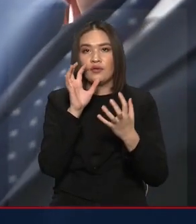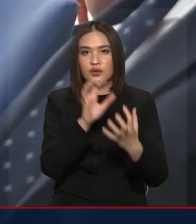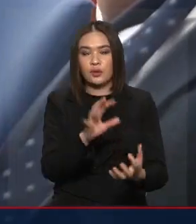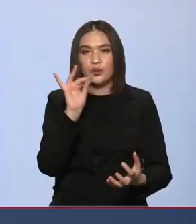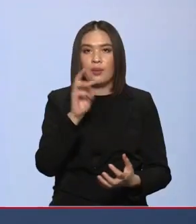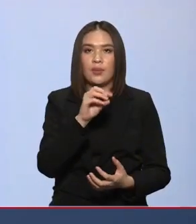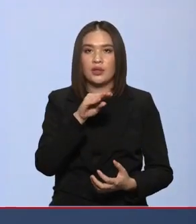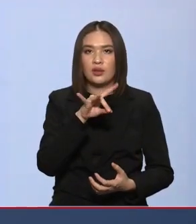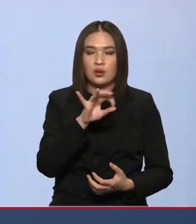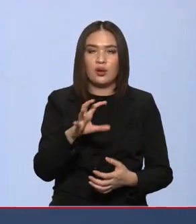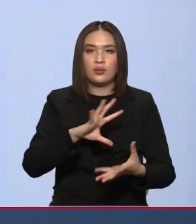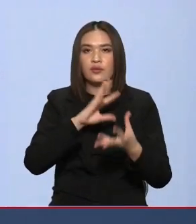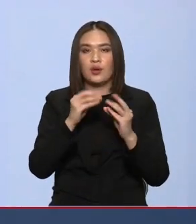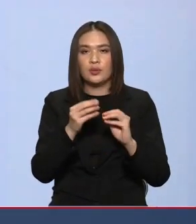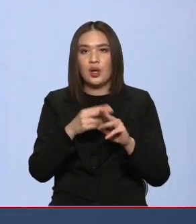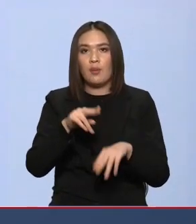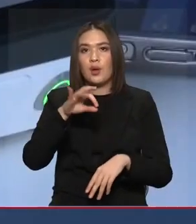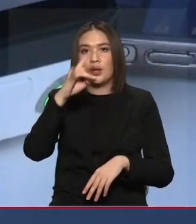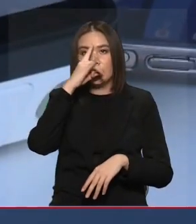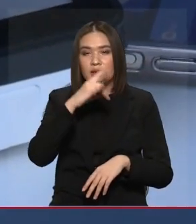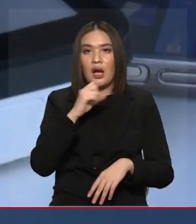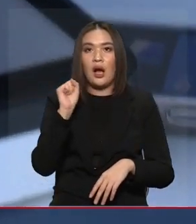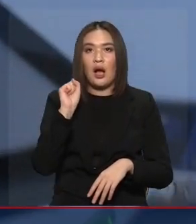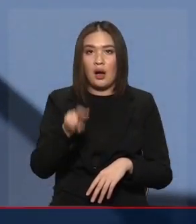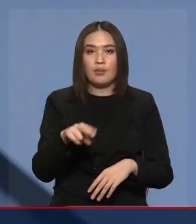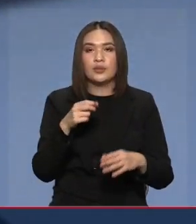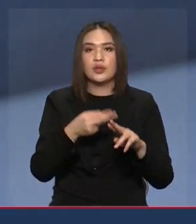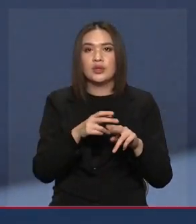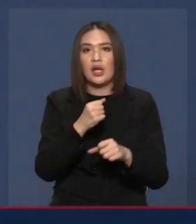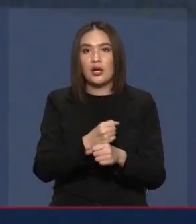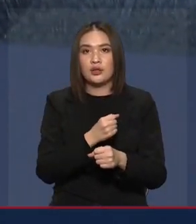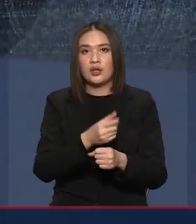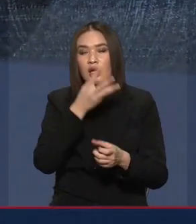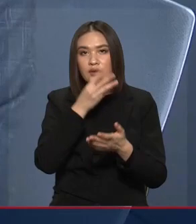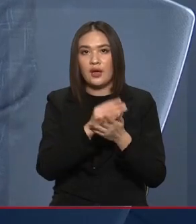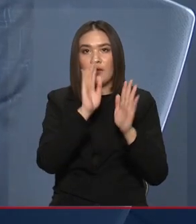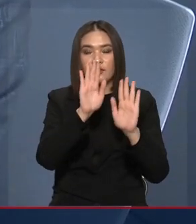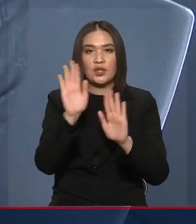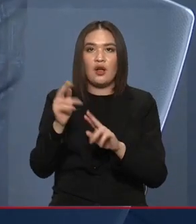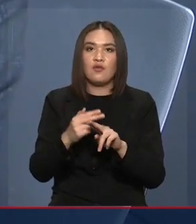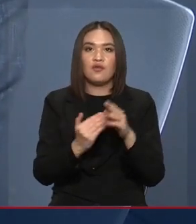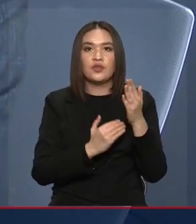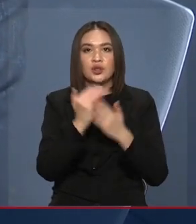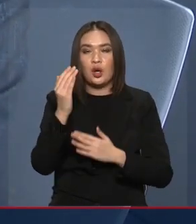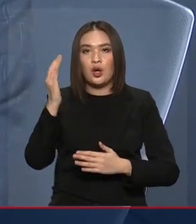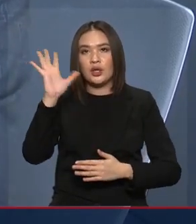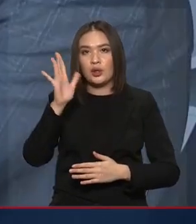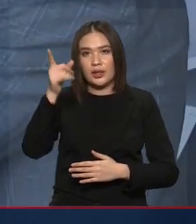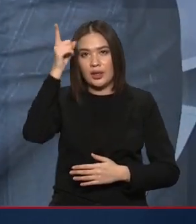других видах общественного транспорта по Казахстану А в апреле свои разработки представит на выставке высоких технологий